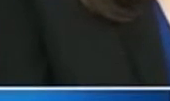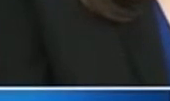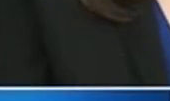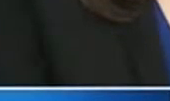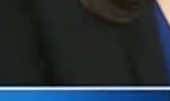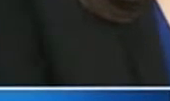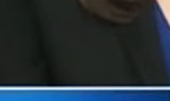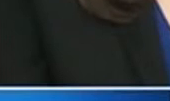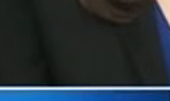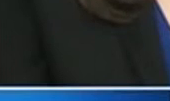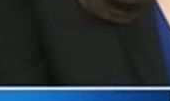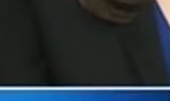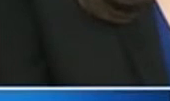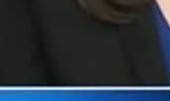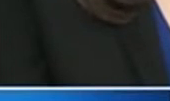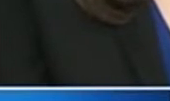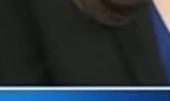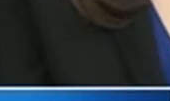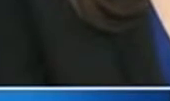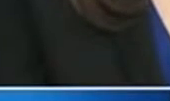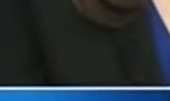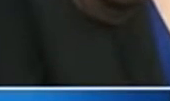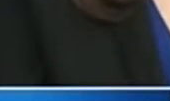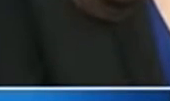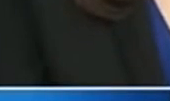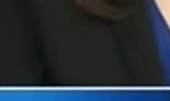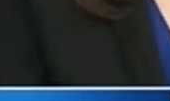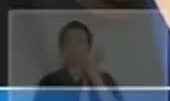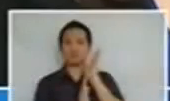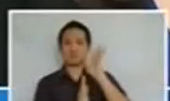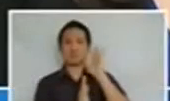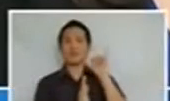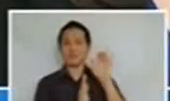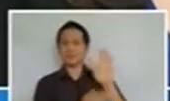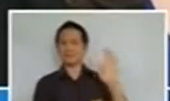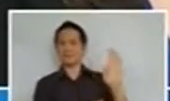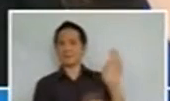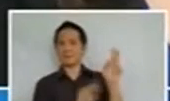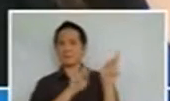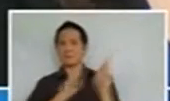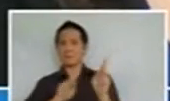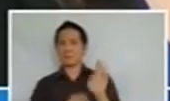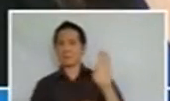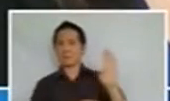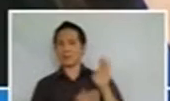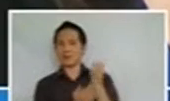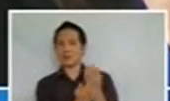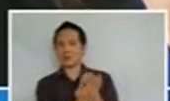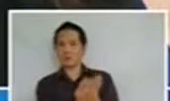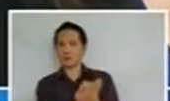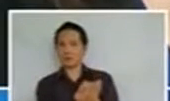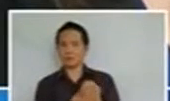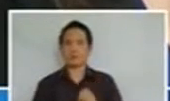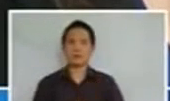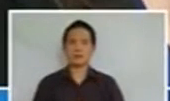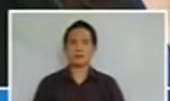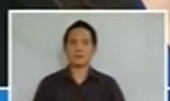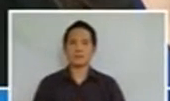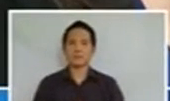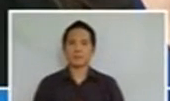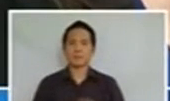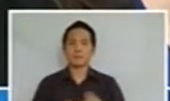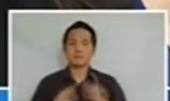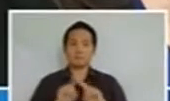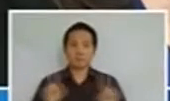na na-stranded sa iba pang bahagi ng bansa. At siyempre po dun sa ating mga kababayan na talaga namang gustong bisitahin talaga ang Palawan.